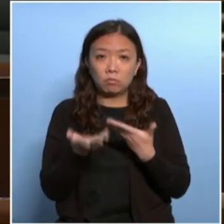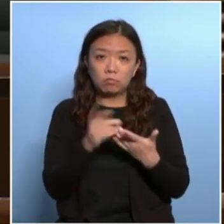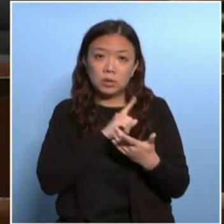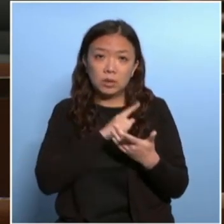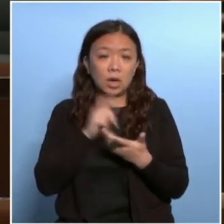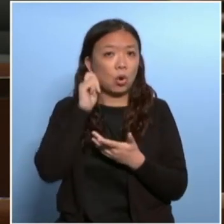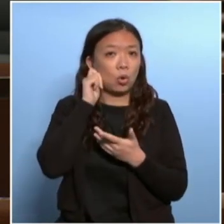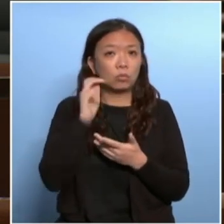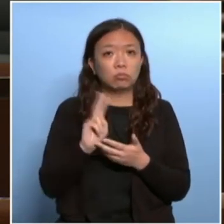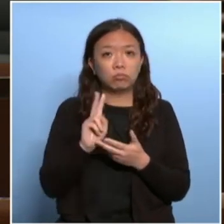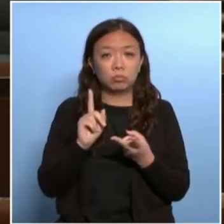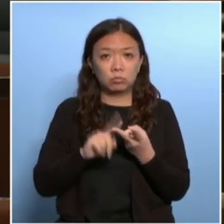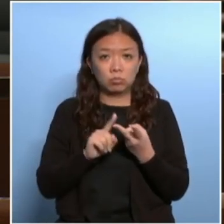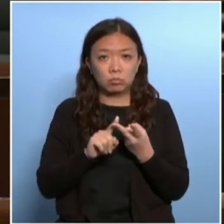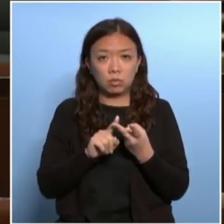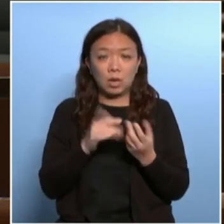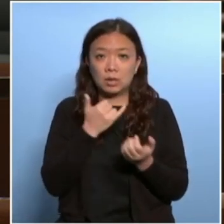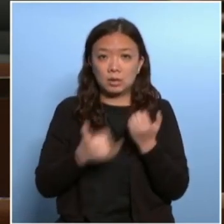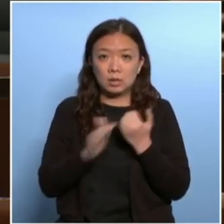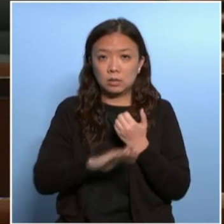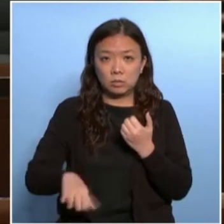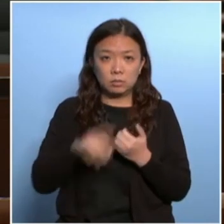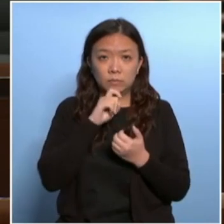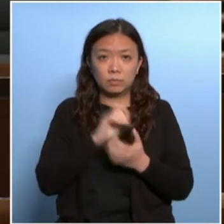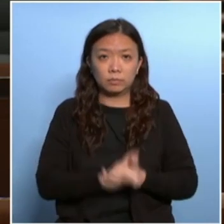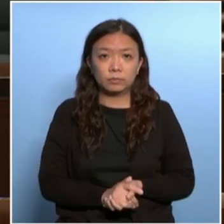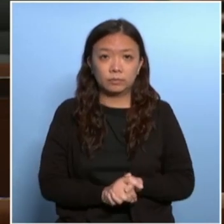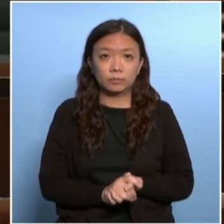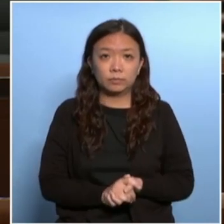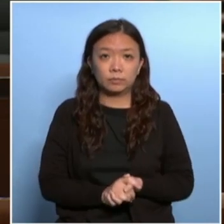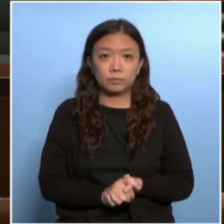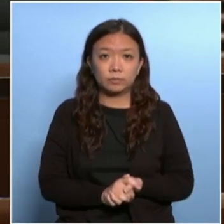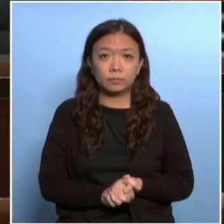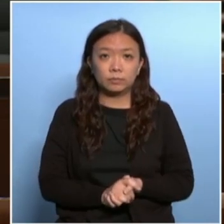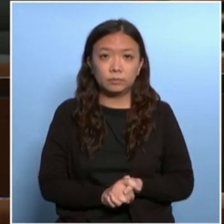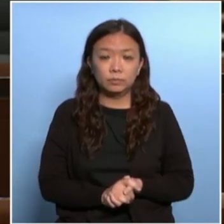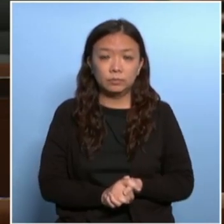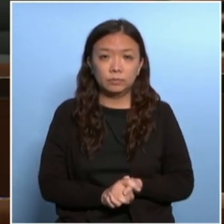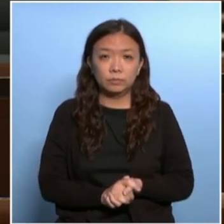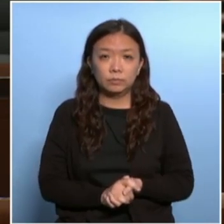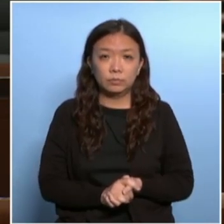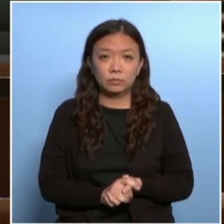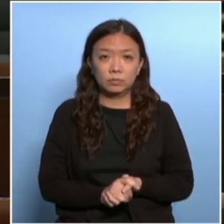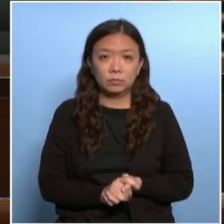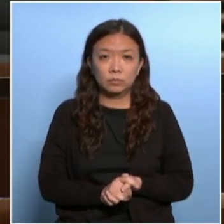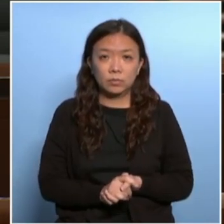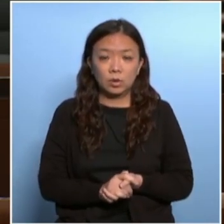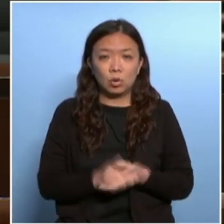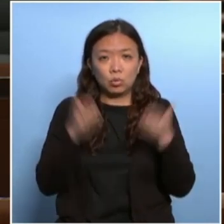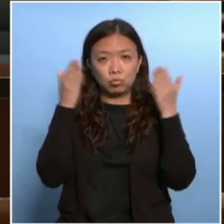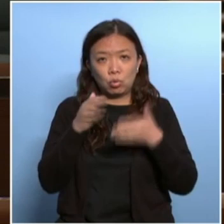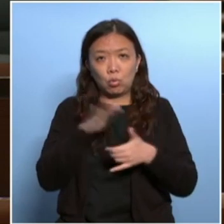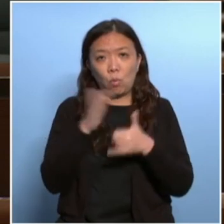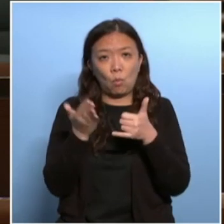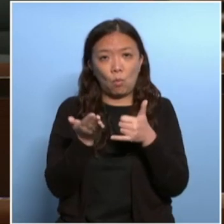性，第二呢佢亦都生過小朋友，佢在對於那個懷孕的婦女